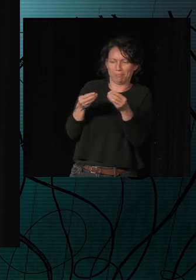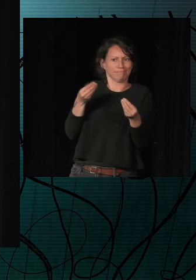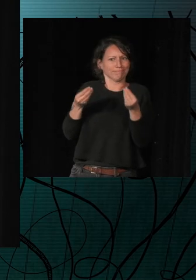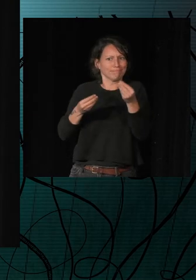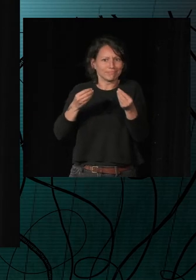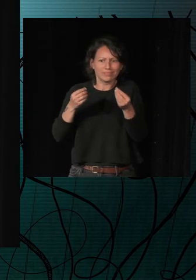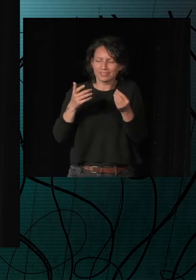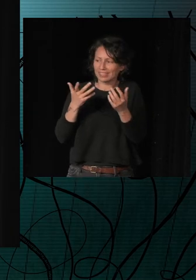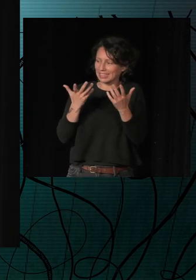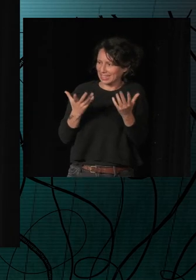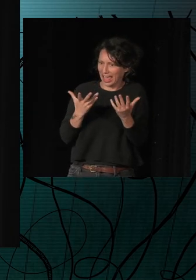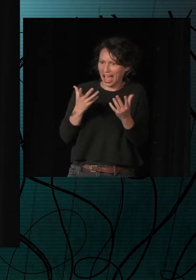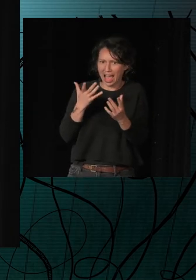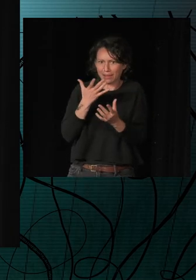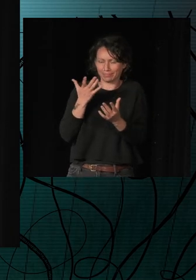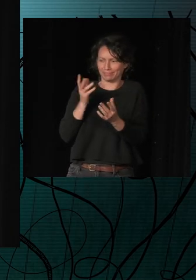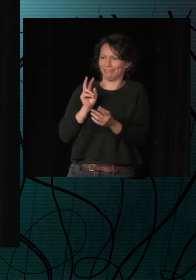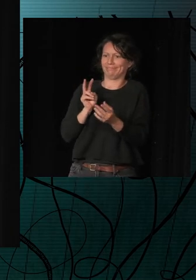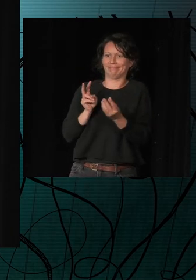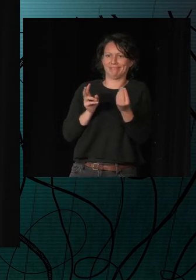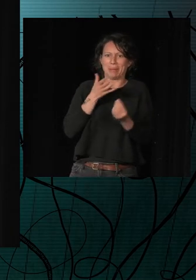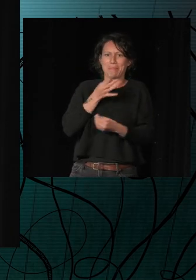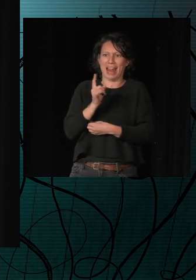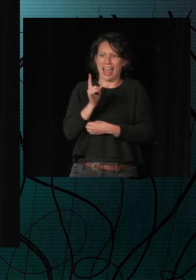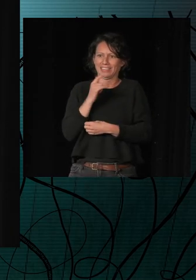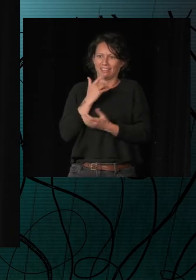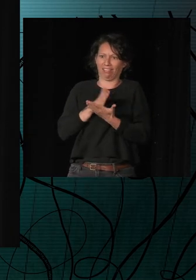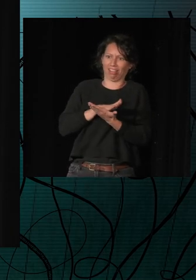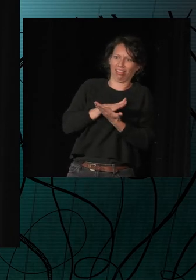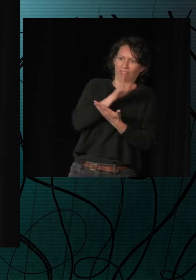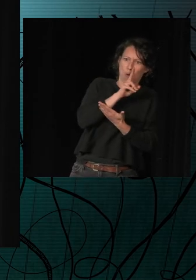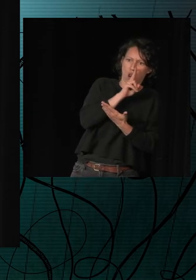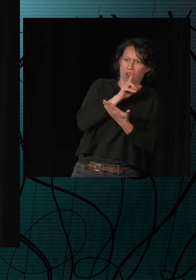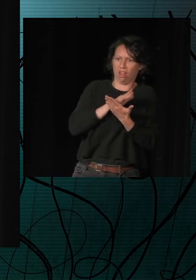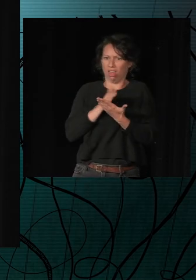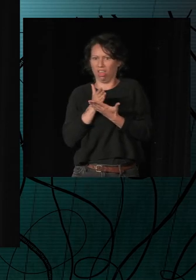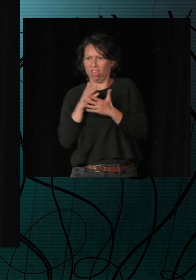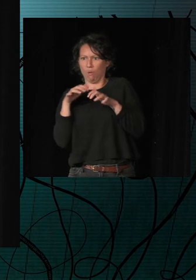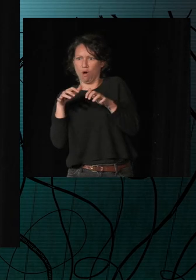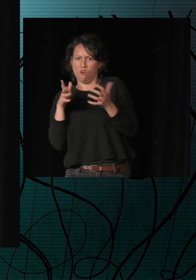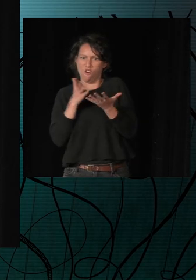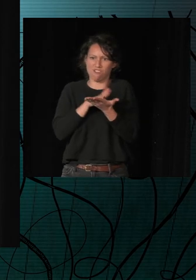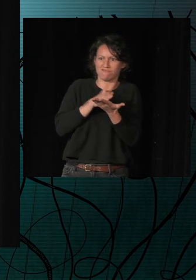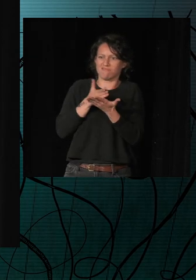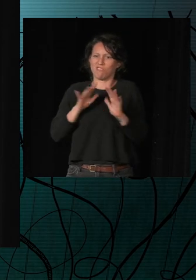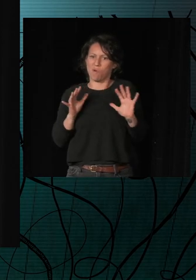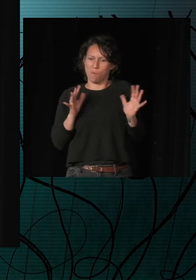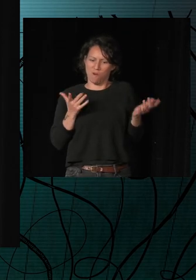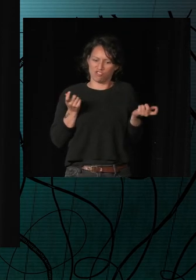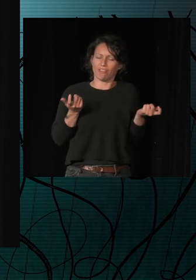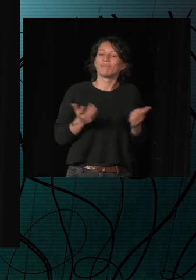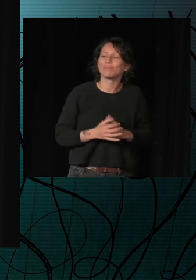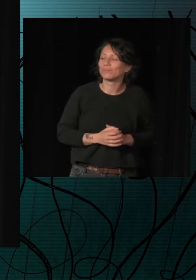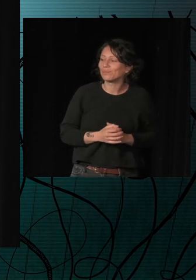est-ce qu'on se situe là comment on apprendre ce malaise est-ce qu'on est encore dans la comédie ou l'horreur don vous avez déjà évoqué tout à l'heure bah